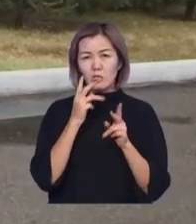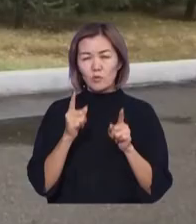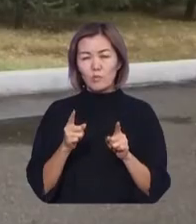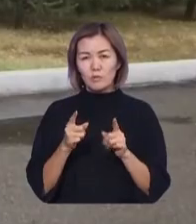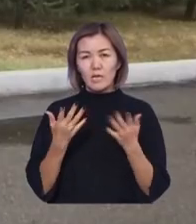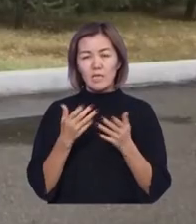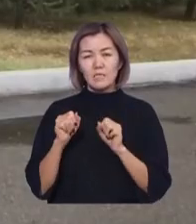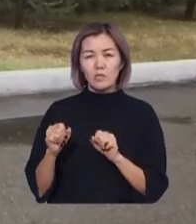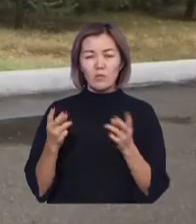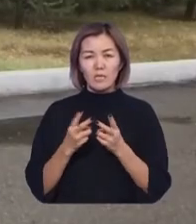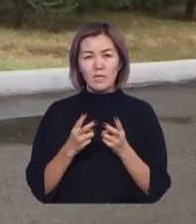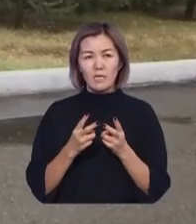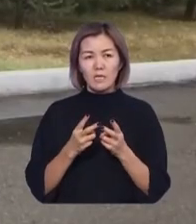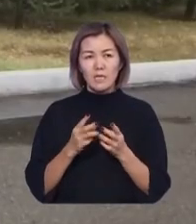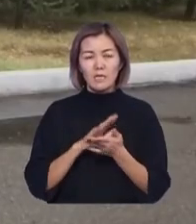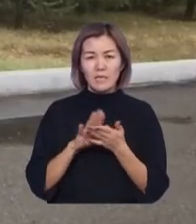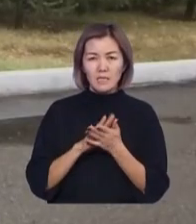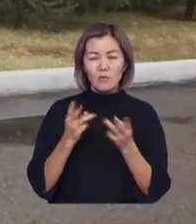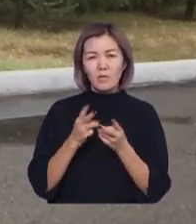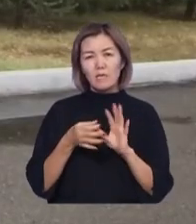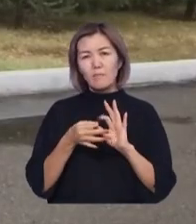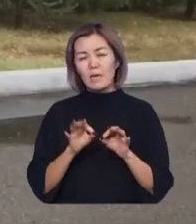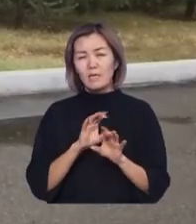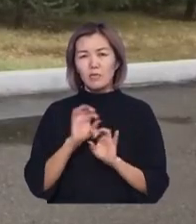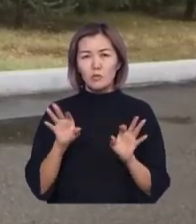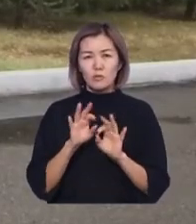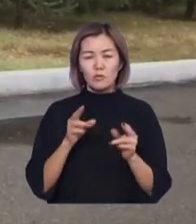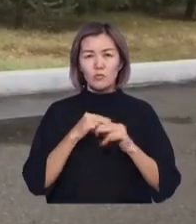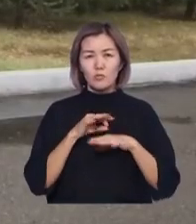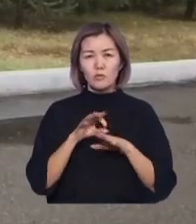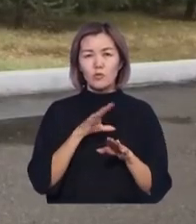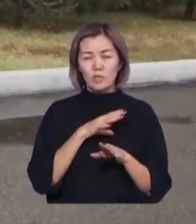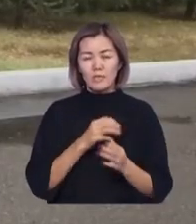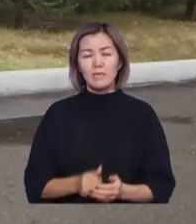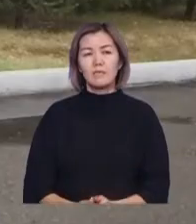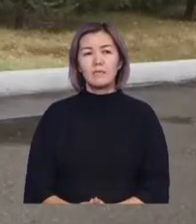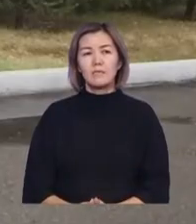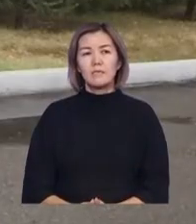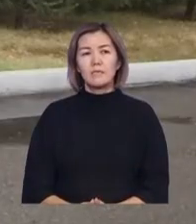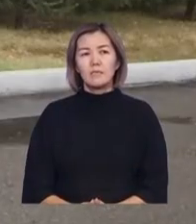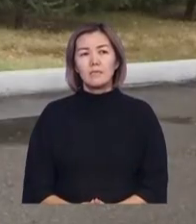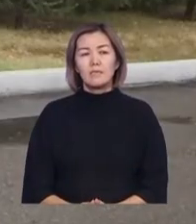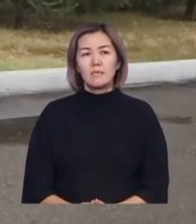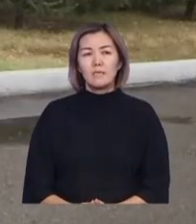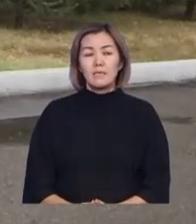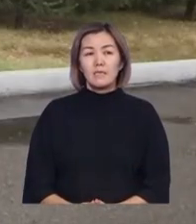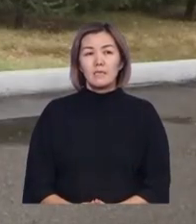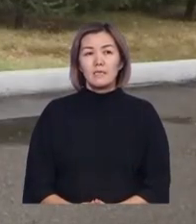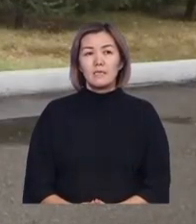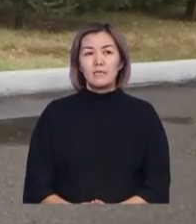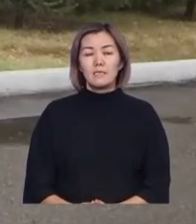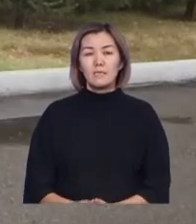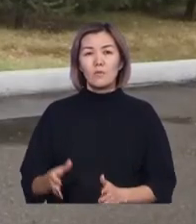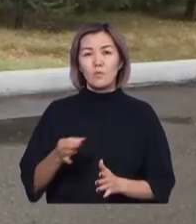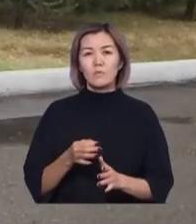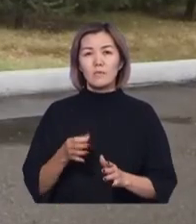қалай сақтау керек екен, мұржаны қалай тазалау керек екен, және де пештің қауіпсіздігі туралы нұсқамалар жүргізілді. Сонымен қатар